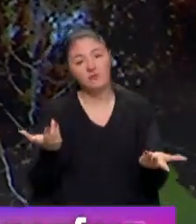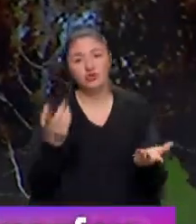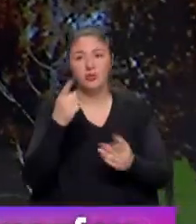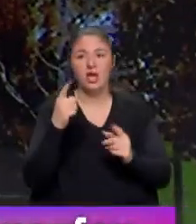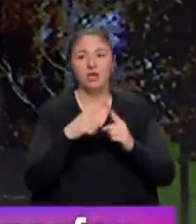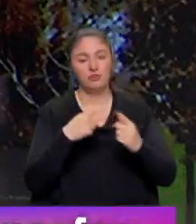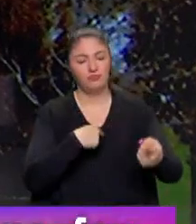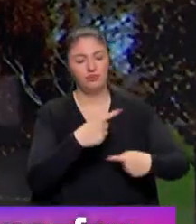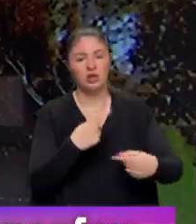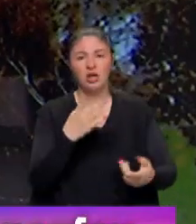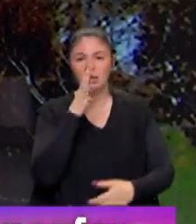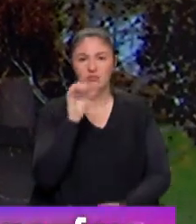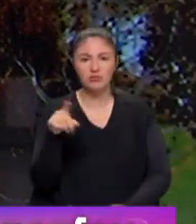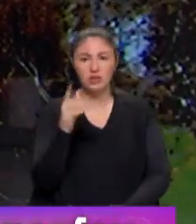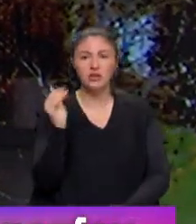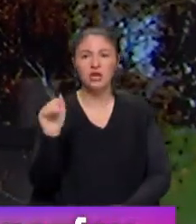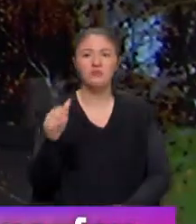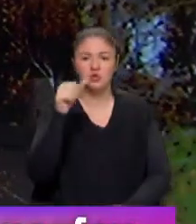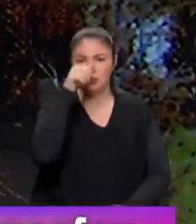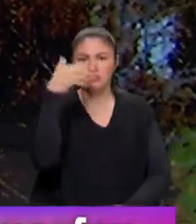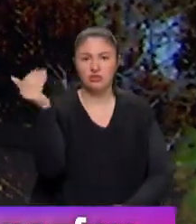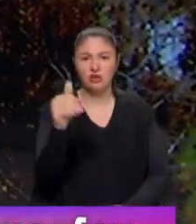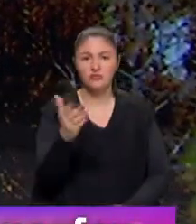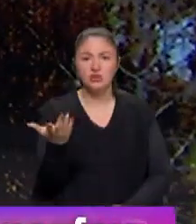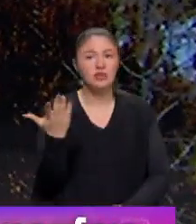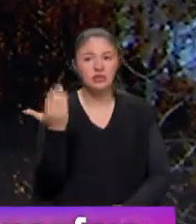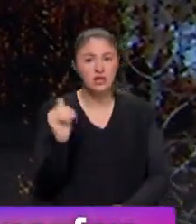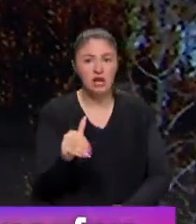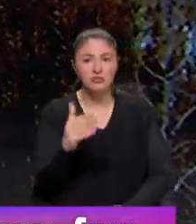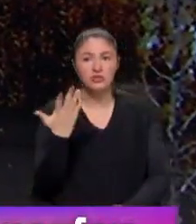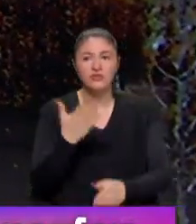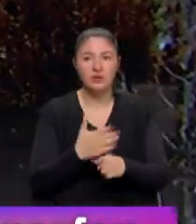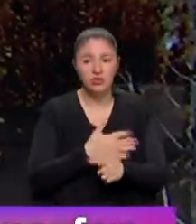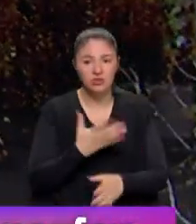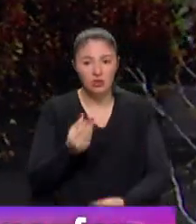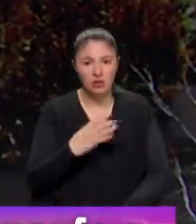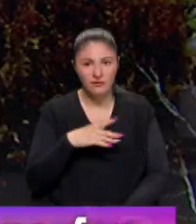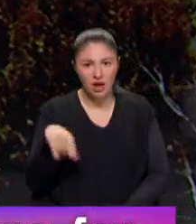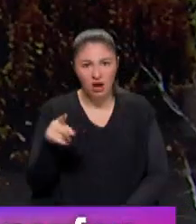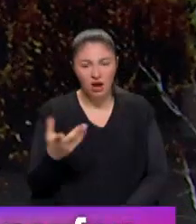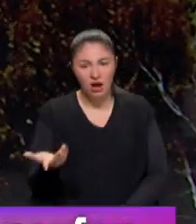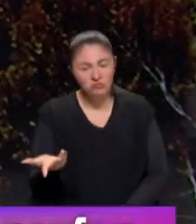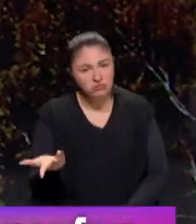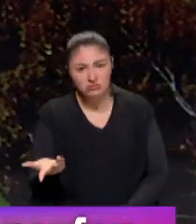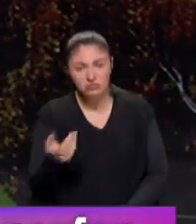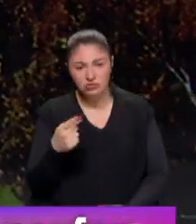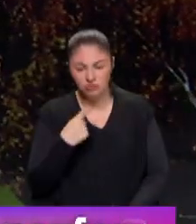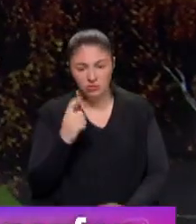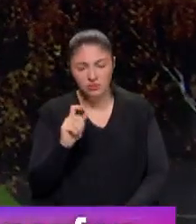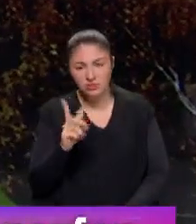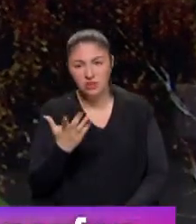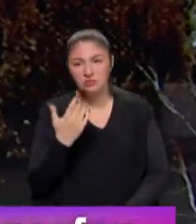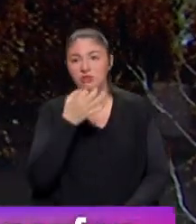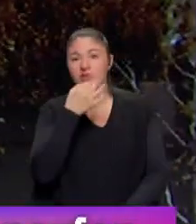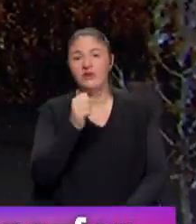bir hesaplaşma? Kim bunlar? Gelmişler yurt dışından. Nasıl gelmişler? Nasıl vatandaş olanları var? Bunu konuşmamız gerekiyor.